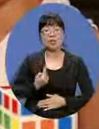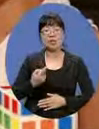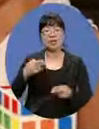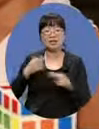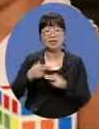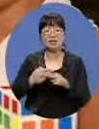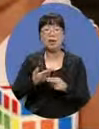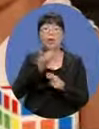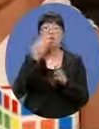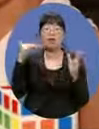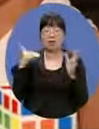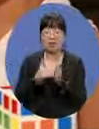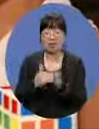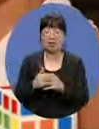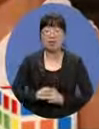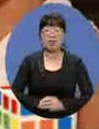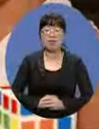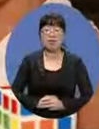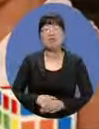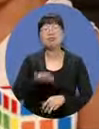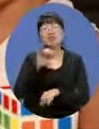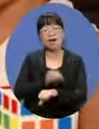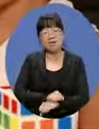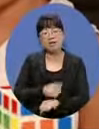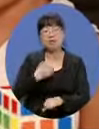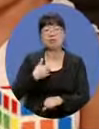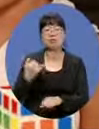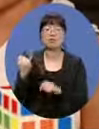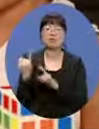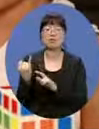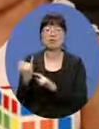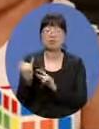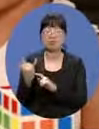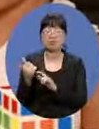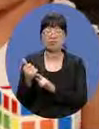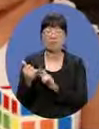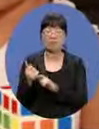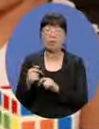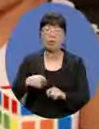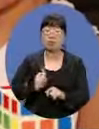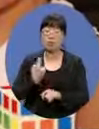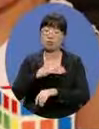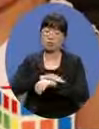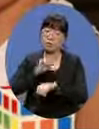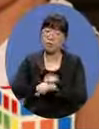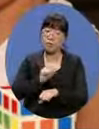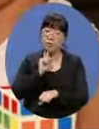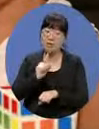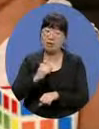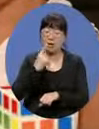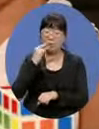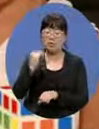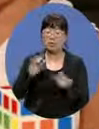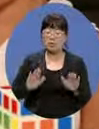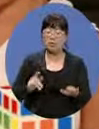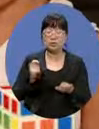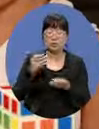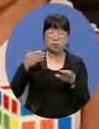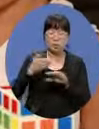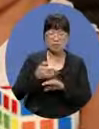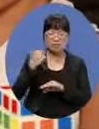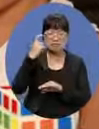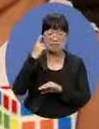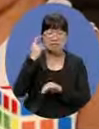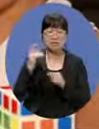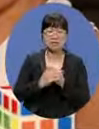차려서 먹었어요. 잘했네, 우리 재영이. 혼자서도 잘하네. 엄마가 오늘 조금 늦을 것